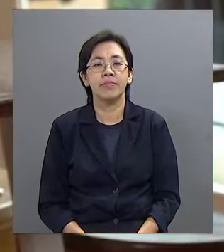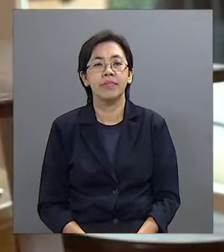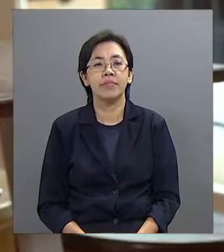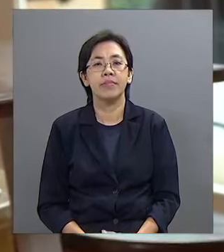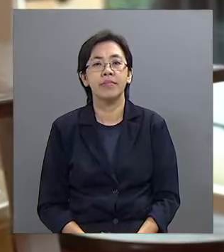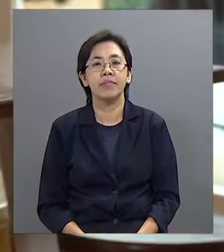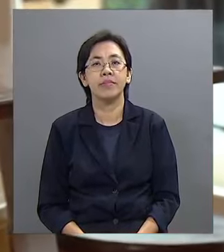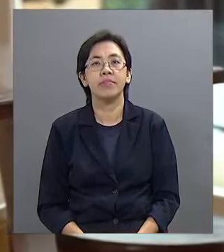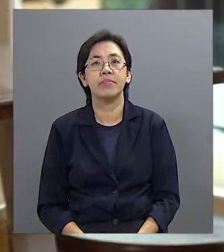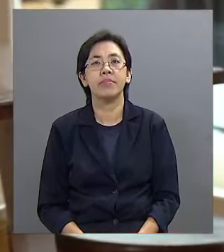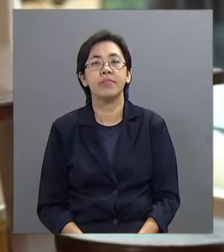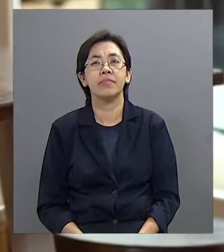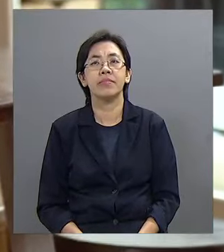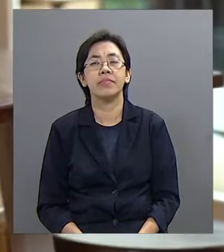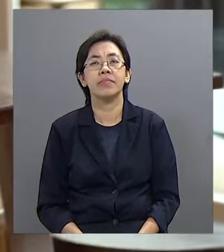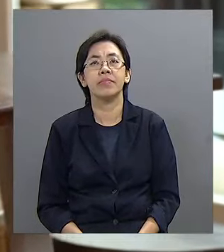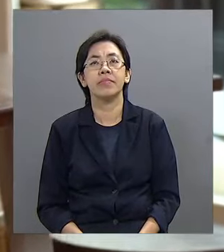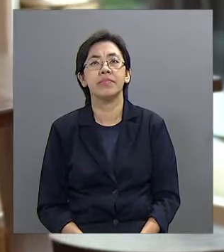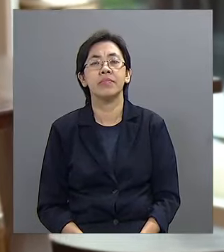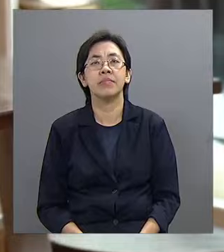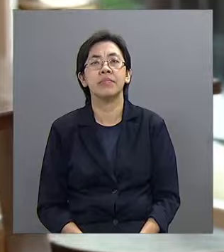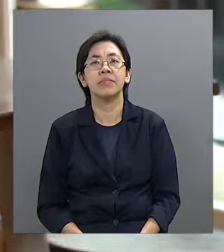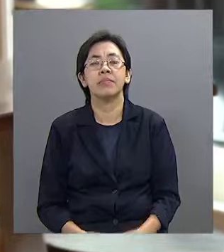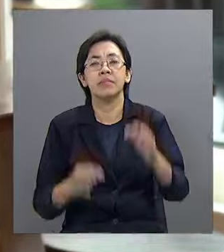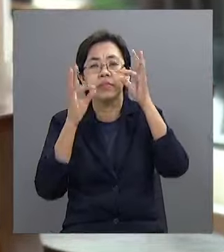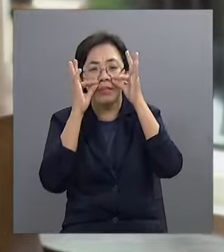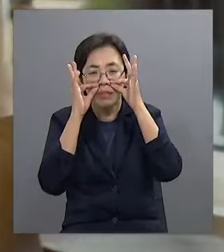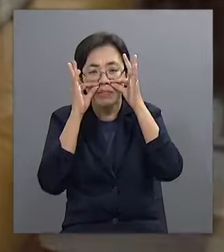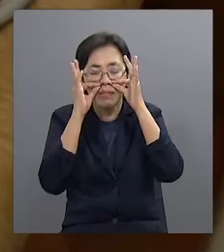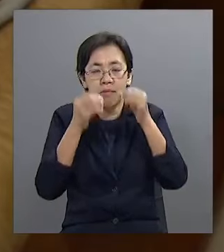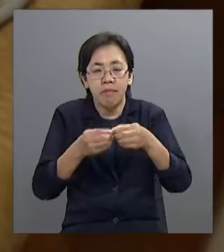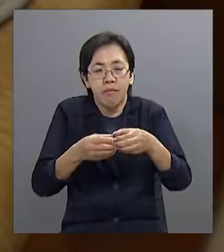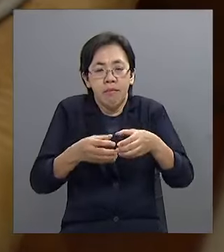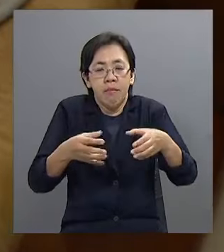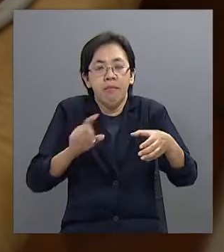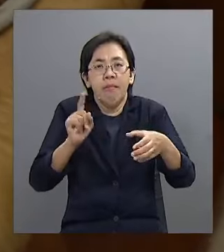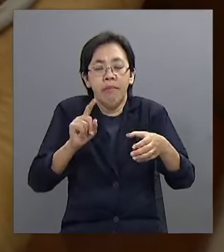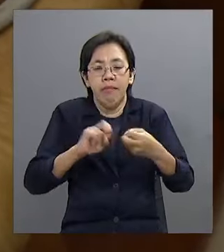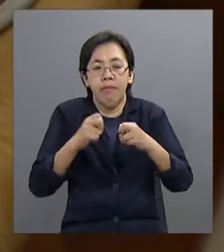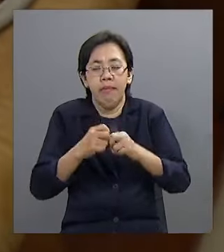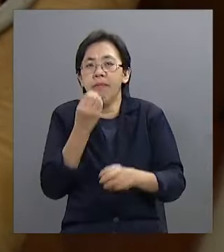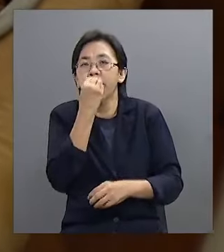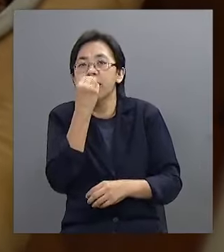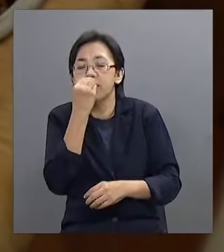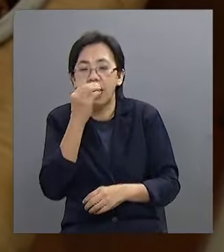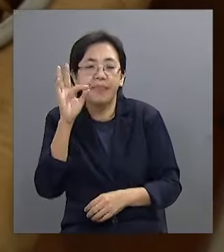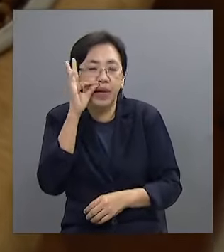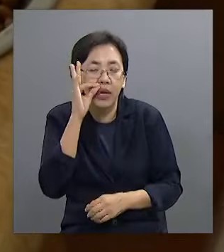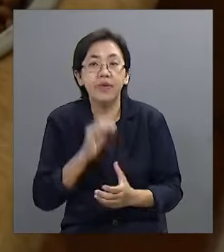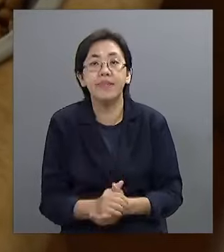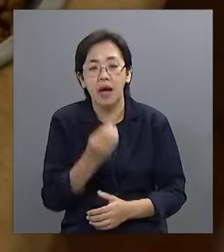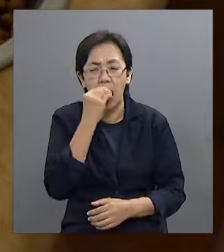ขึ้นอย่างเห็นได้ชัดเป็นแบบตัวเลขที่พิสูจน์ได้เลยก็คือเรื่องของอาหารที่มันขึ้นราคาน